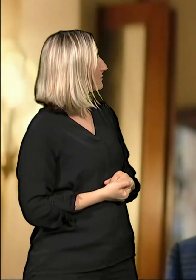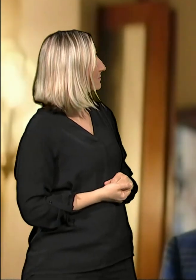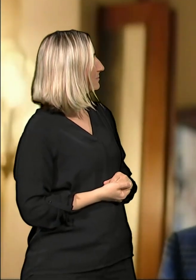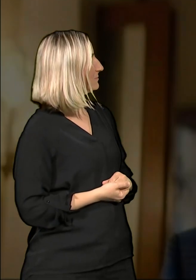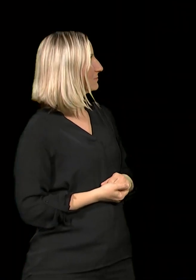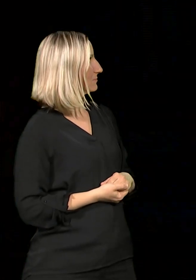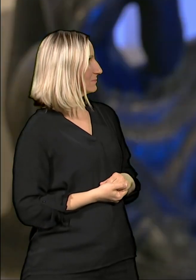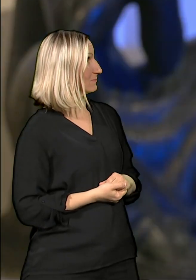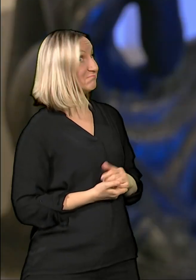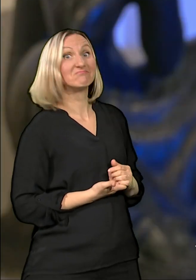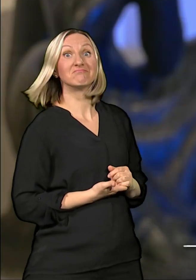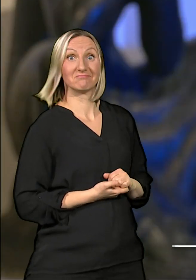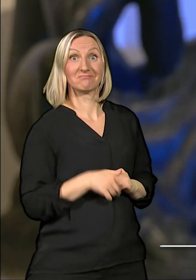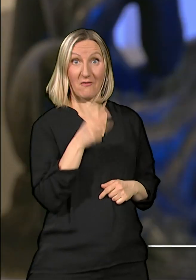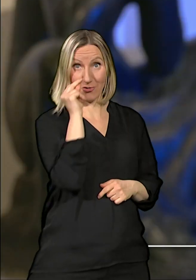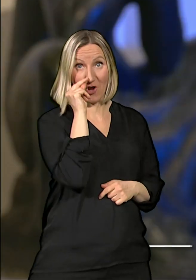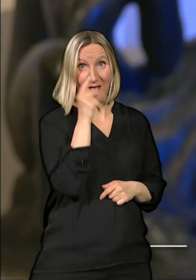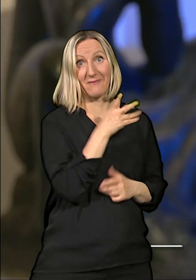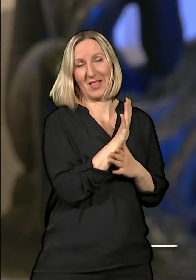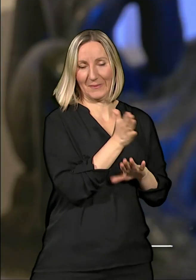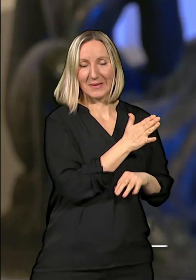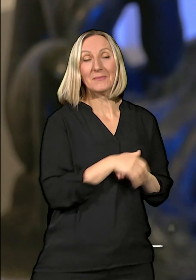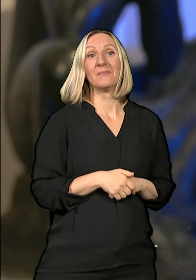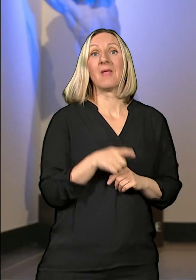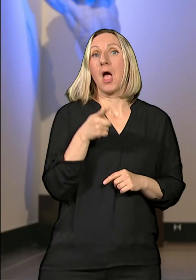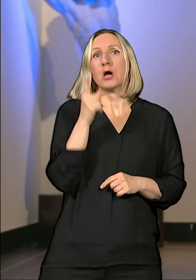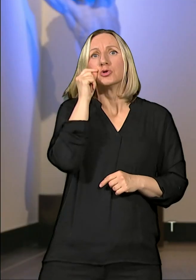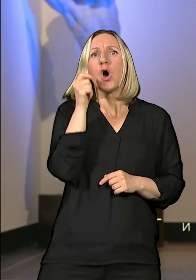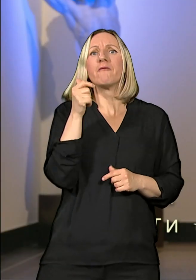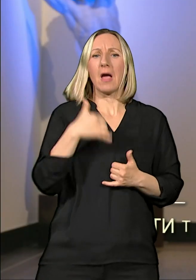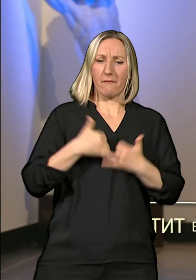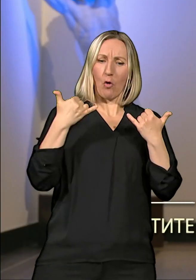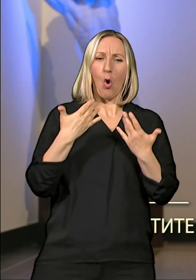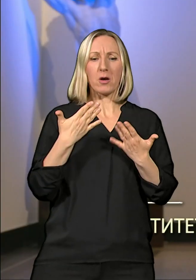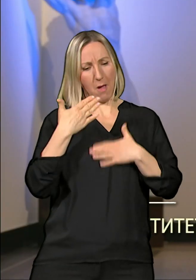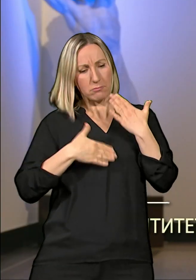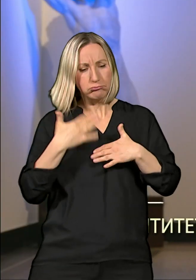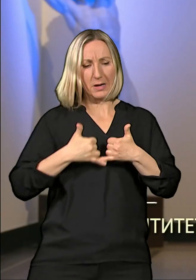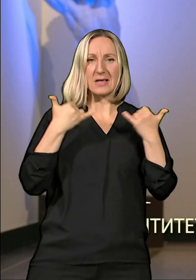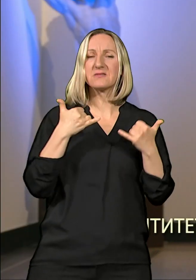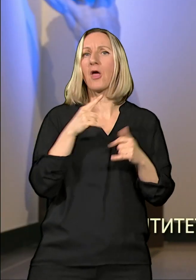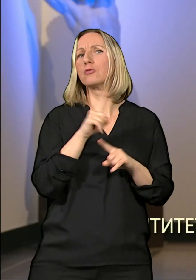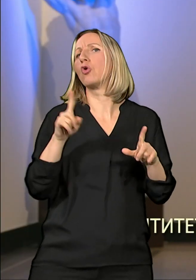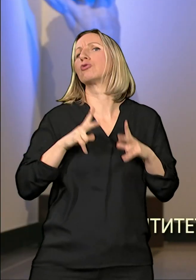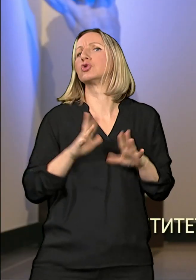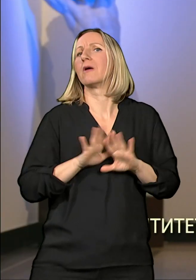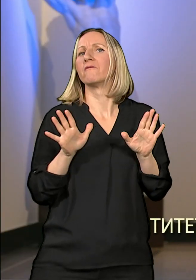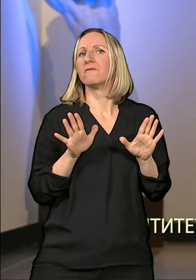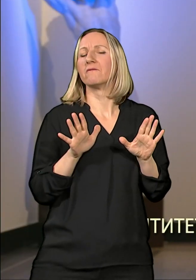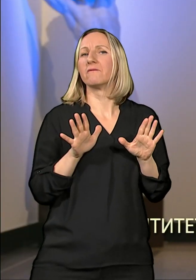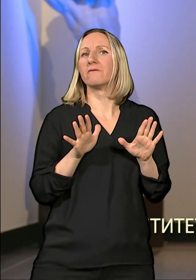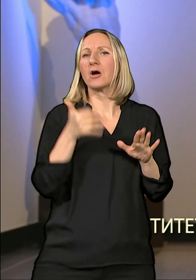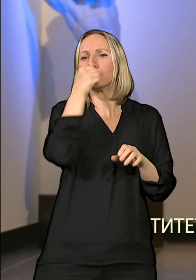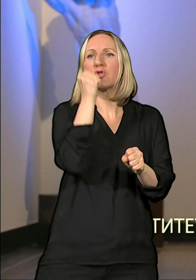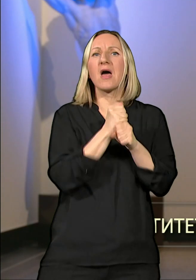Ovo je šala, ne? Ja verujem da se čovjek formira dok je živ i da on svojim delima odgovara